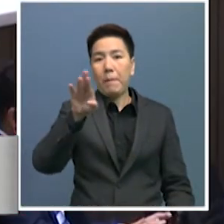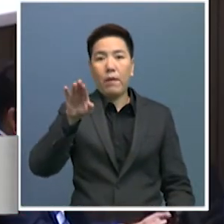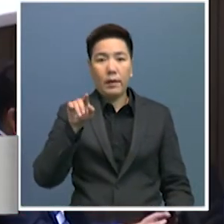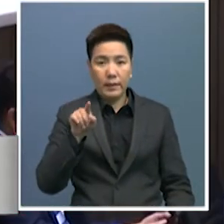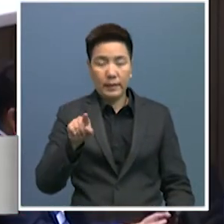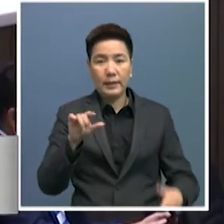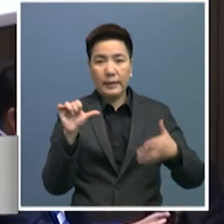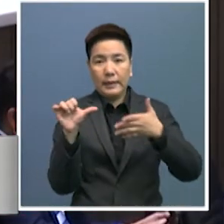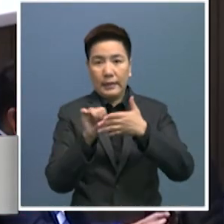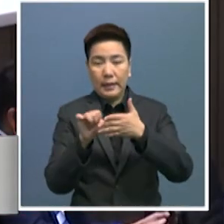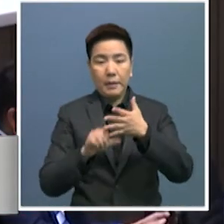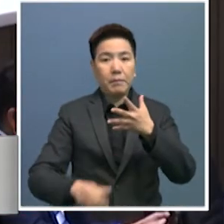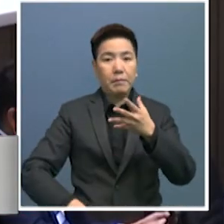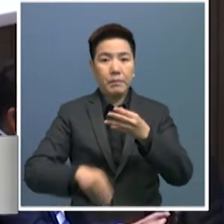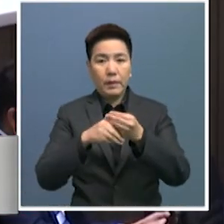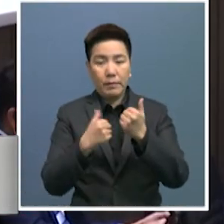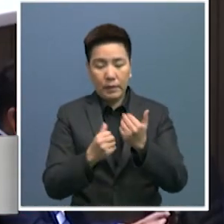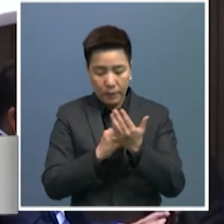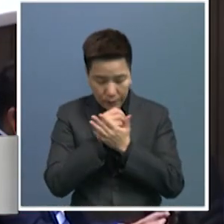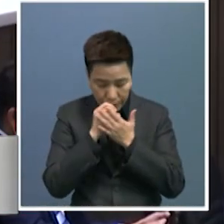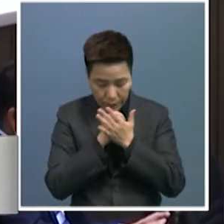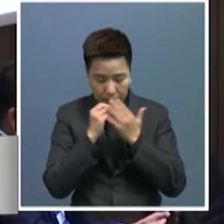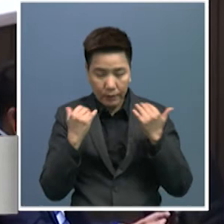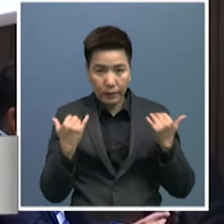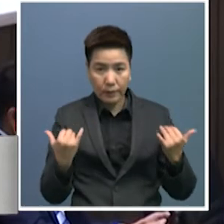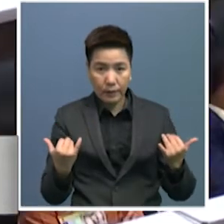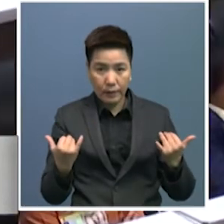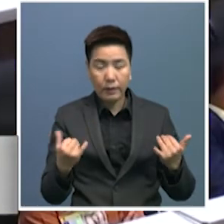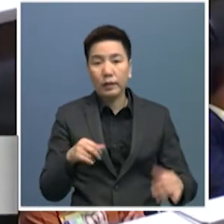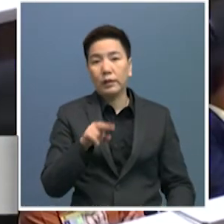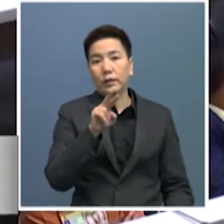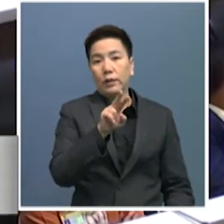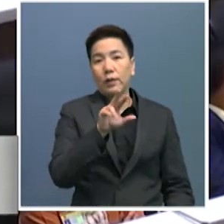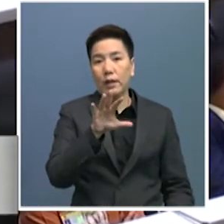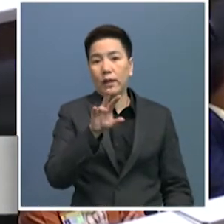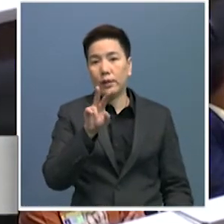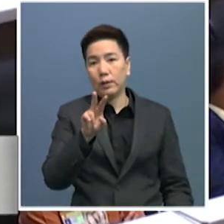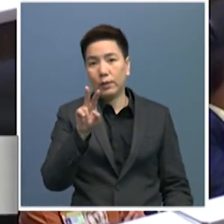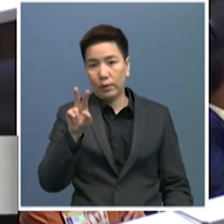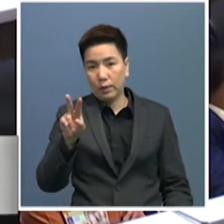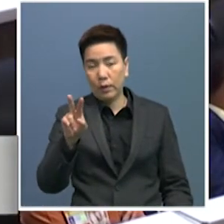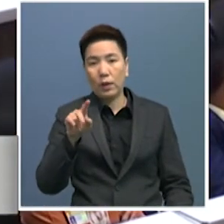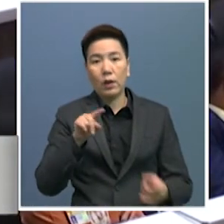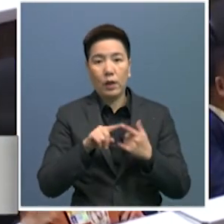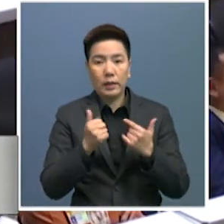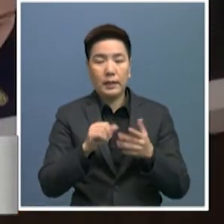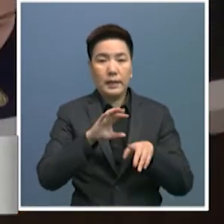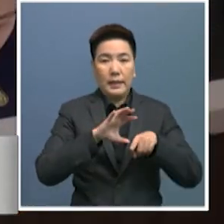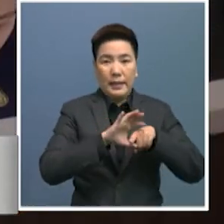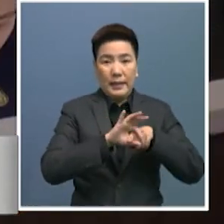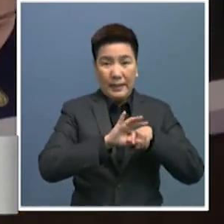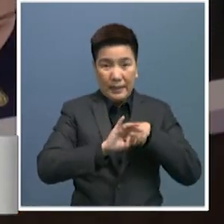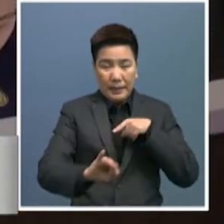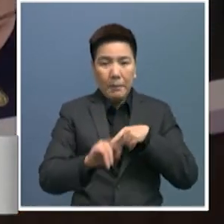กล่าวเนี่ยได้แก้ไขเพิ่มเติมพระราชบัญญัติยาเสพติดให้โทษพุทธศักราช 2522ในการยกเลิกพืชกระท่อม